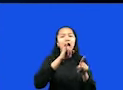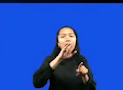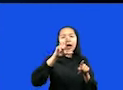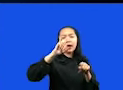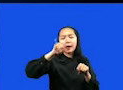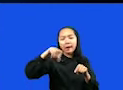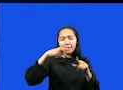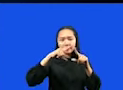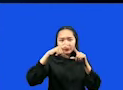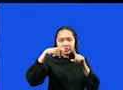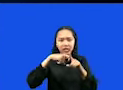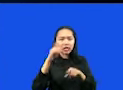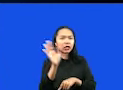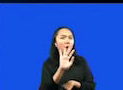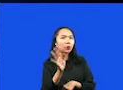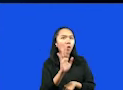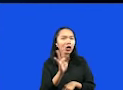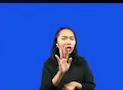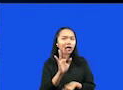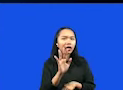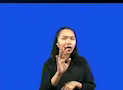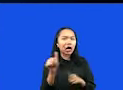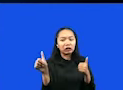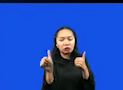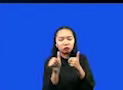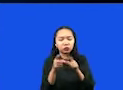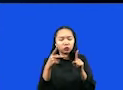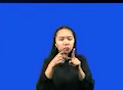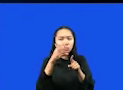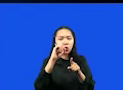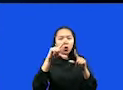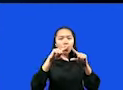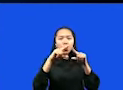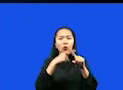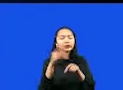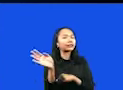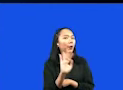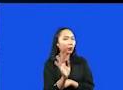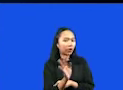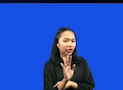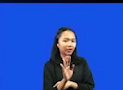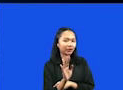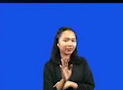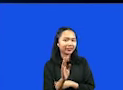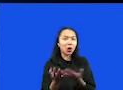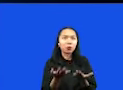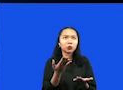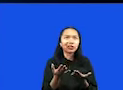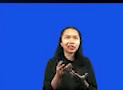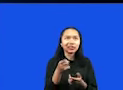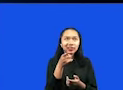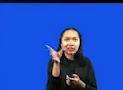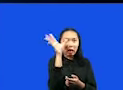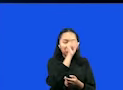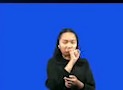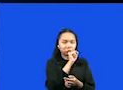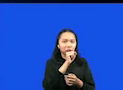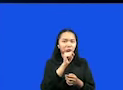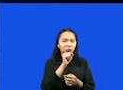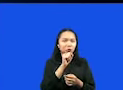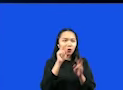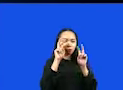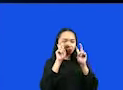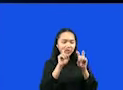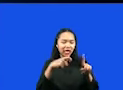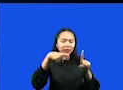sampai kita termakan Hoa seperti itu contohnya yang sekarang mungkin cek Kodam itu lagi ngetren ini